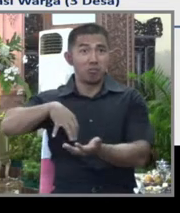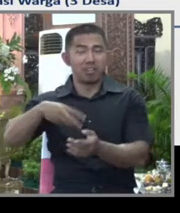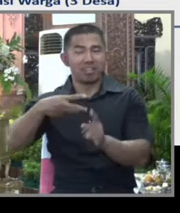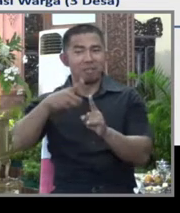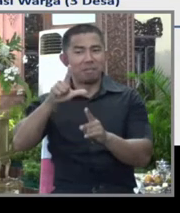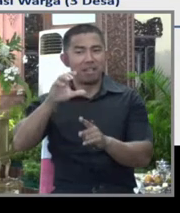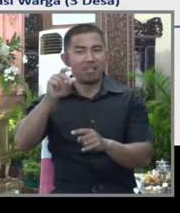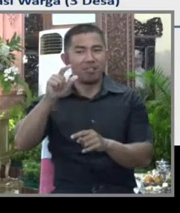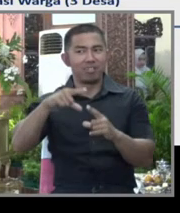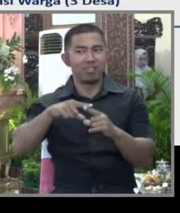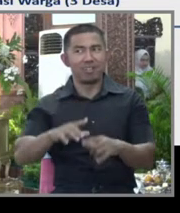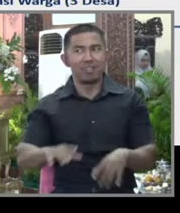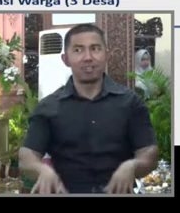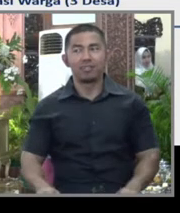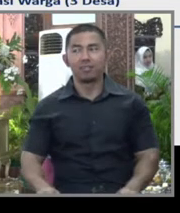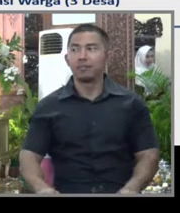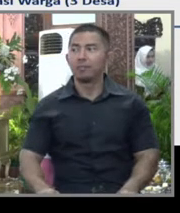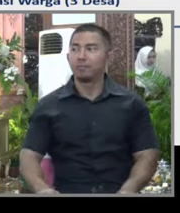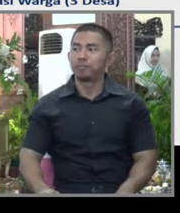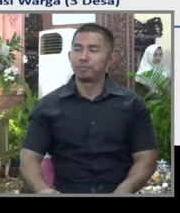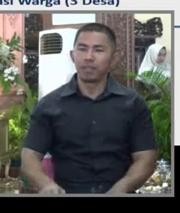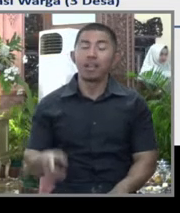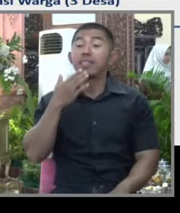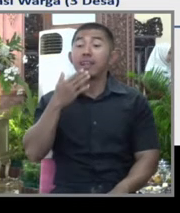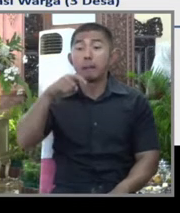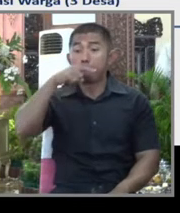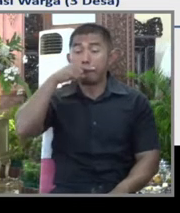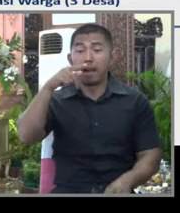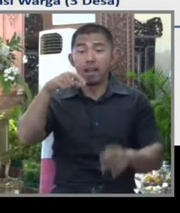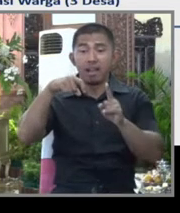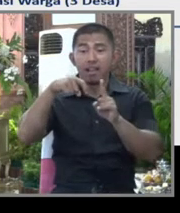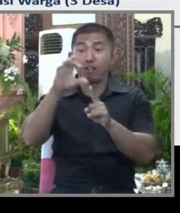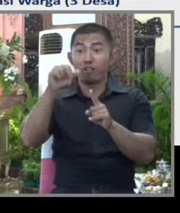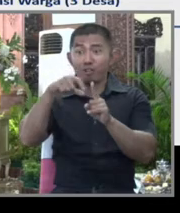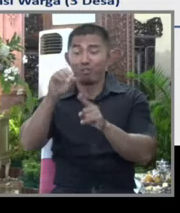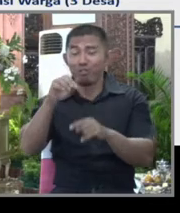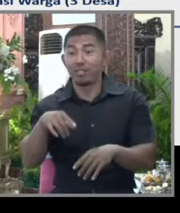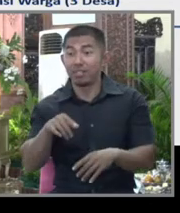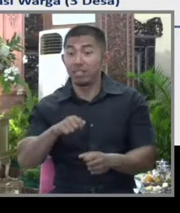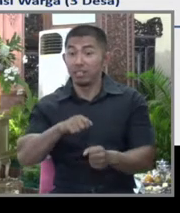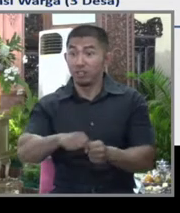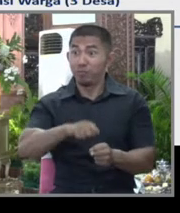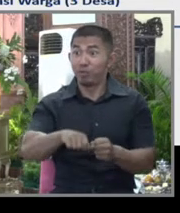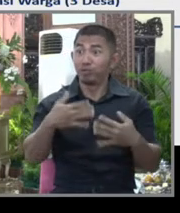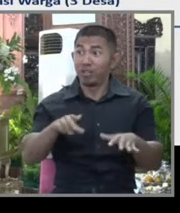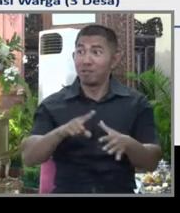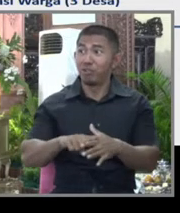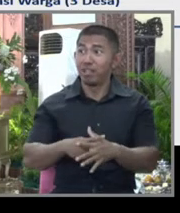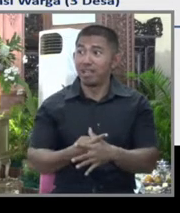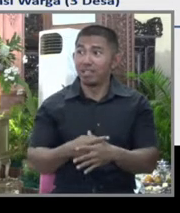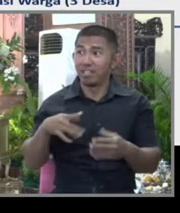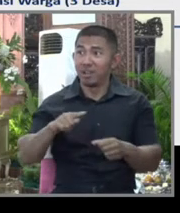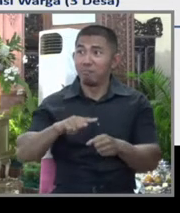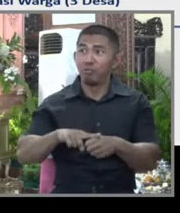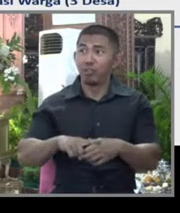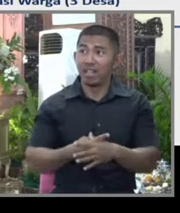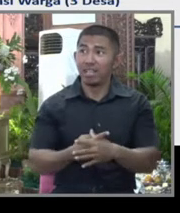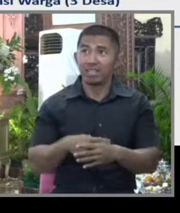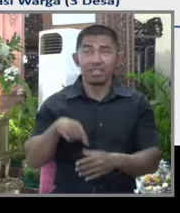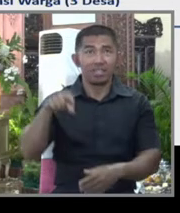kayunya. Pak Koko, yeah. Mumpung kelingan, yeah. Ini kan Blora, Jepara kan sudah mulai